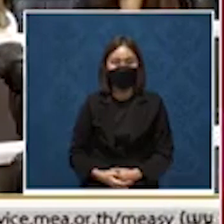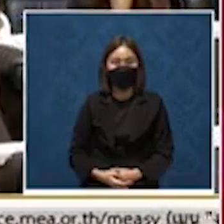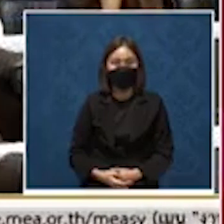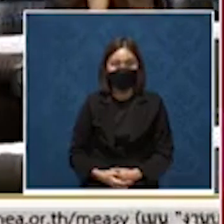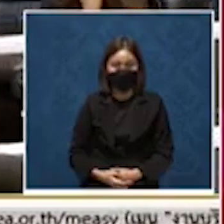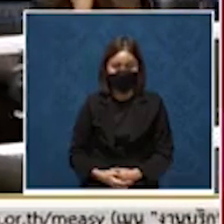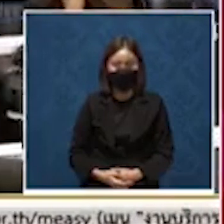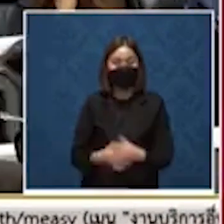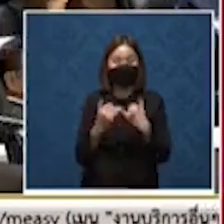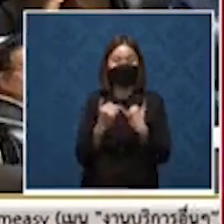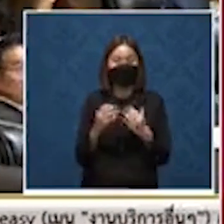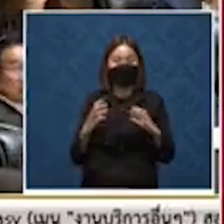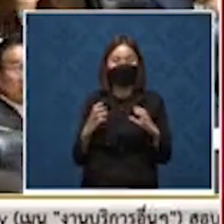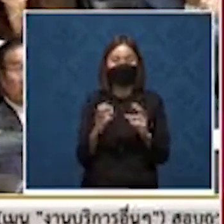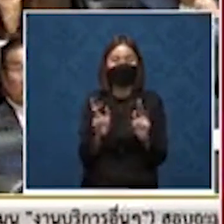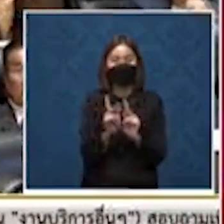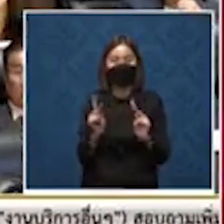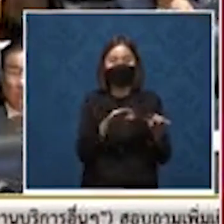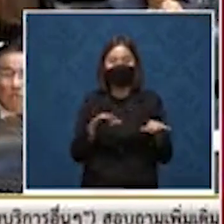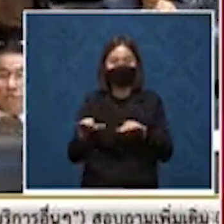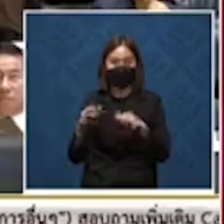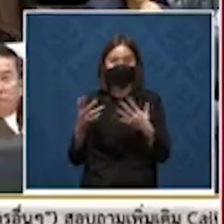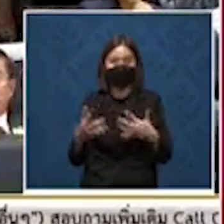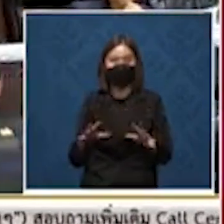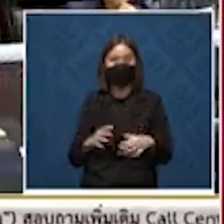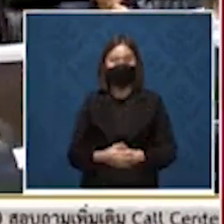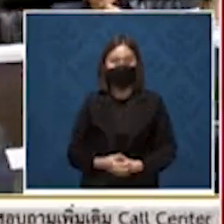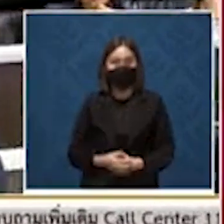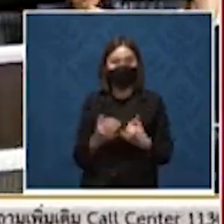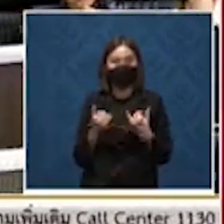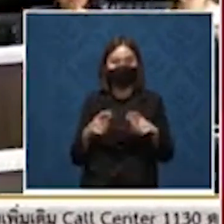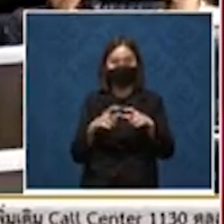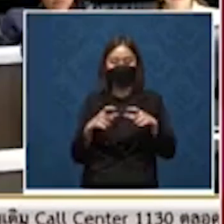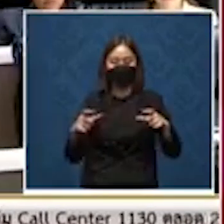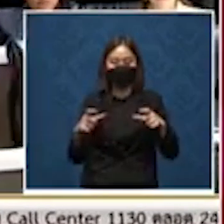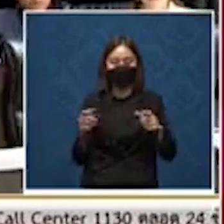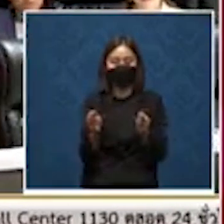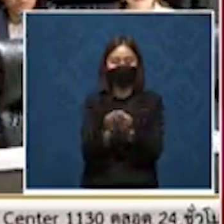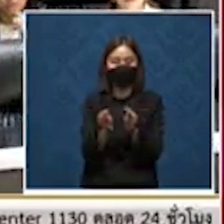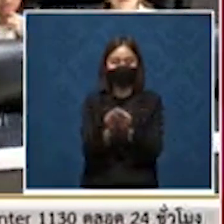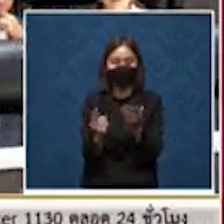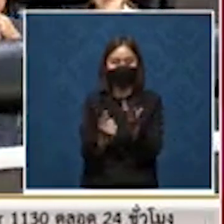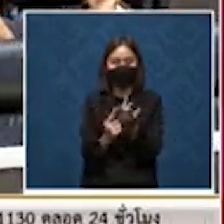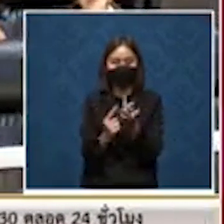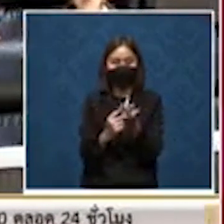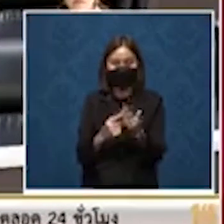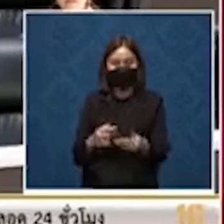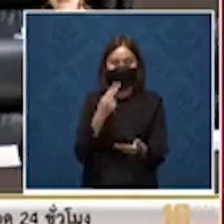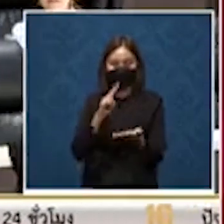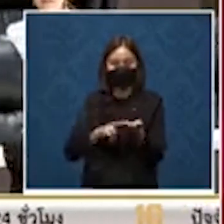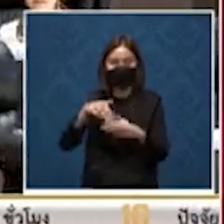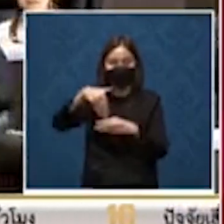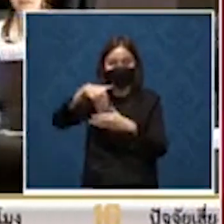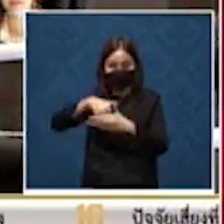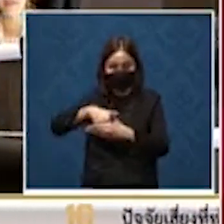คงต้องมากกว่า1ครั้งนะครับเพราะว่ารัฐธรรมนูญไม่ได้กำหนดว่าครั้งเดียวจบการที่ไม่กำหนดครั้งเดียวจ